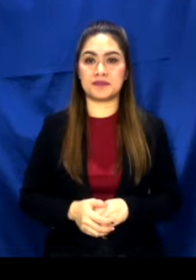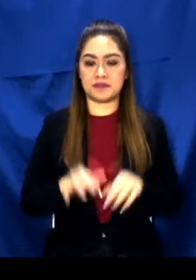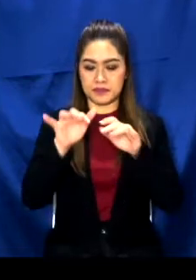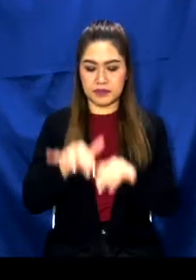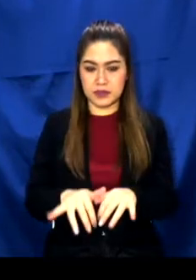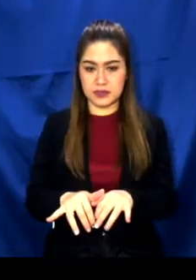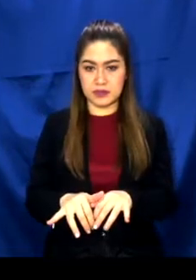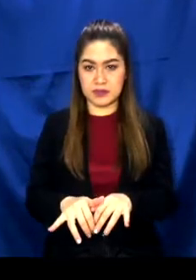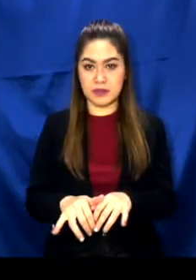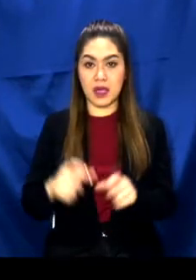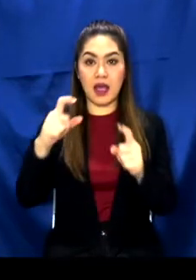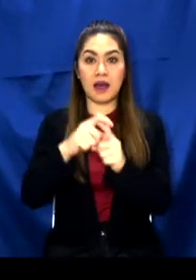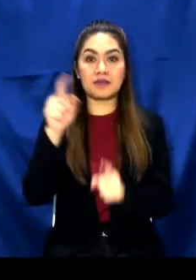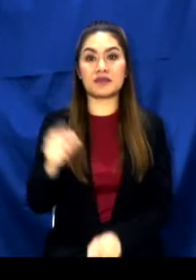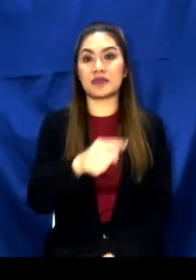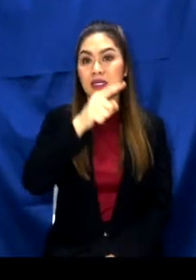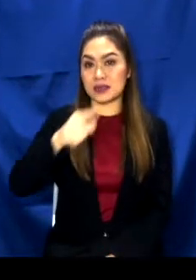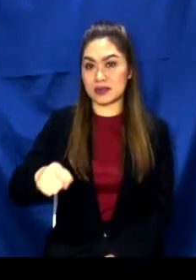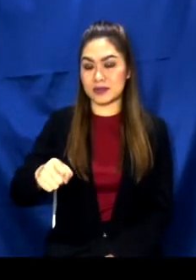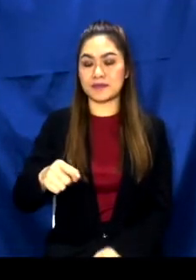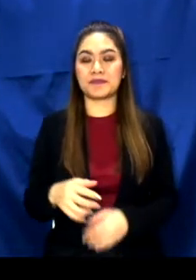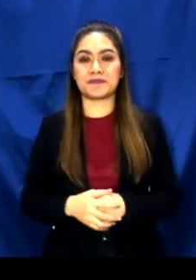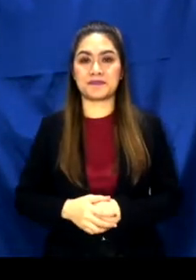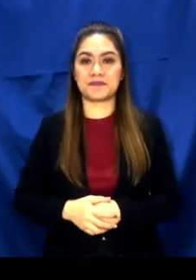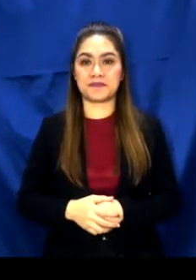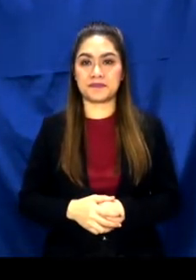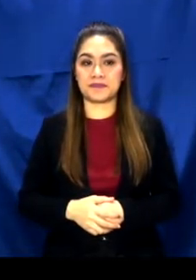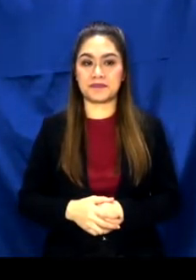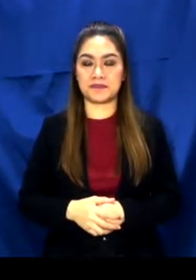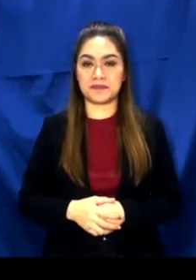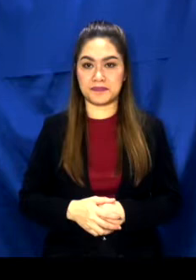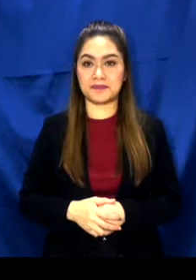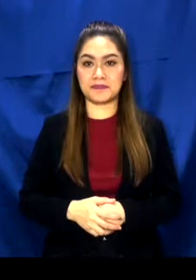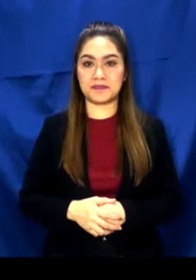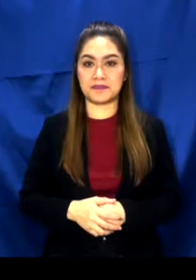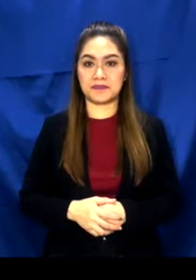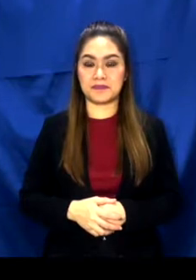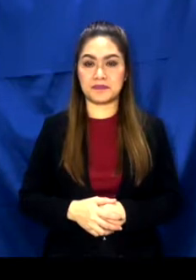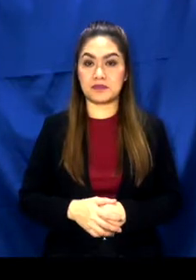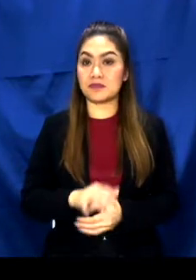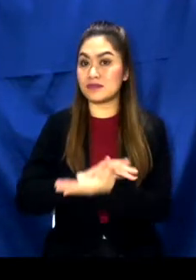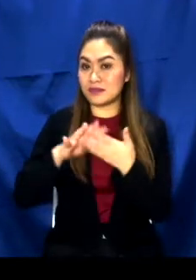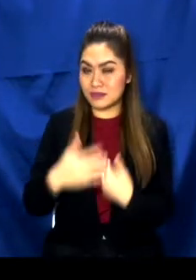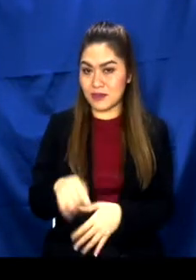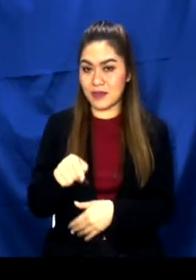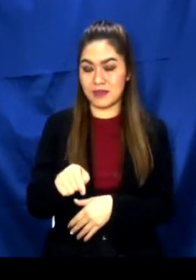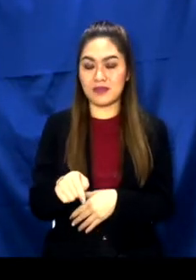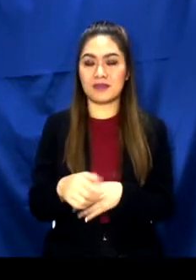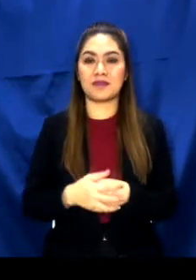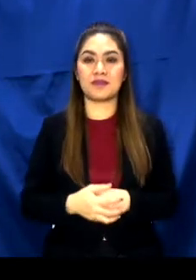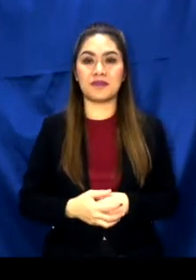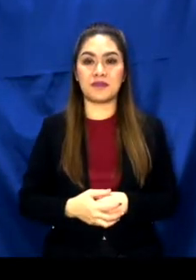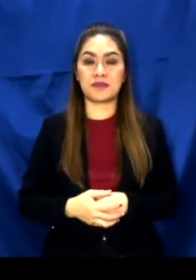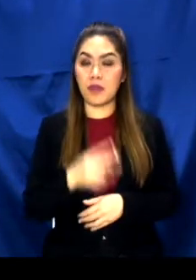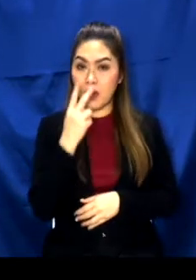มพ์ว่าเบเกอรี่พอได้คำว่าเบเกอรี่แล้วนะ